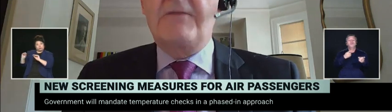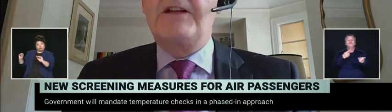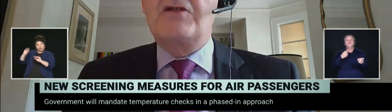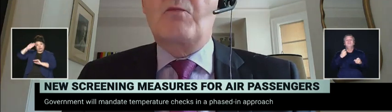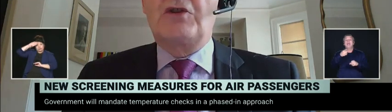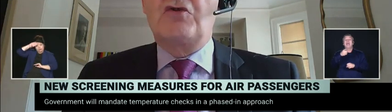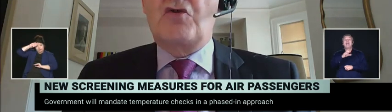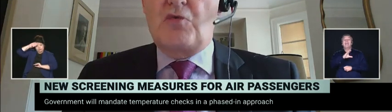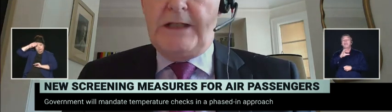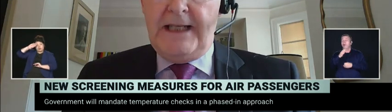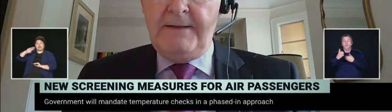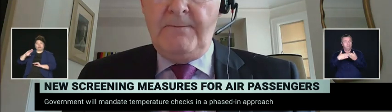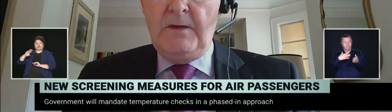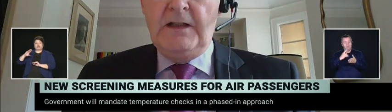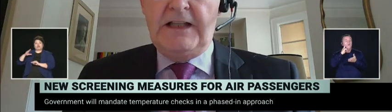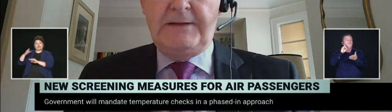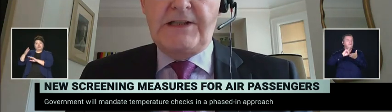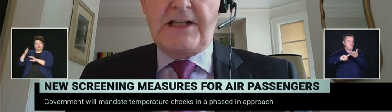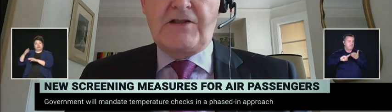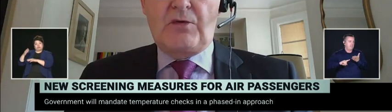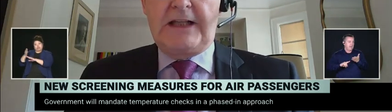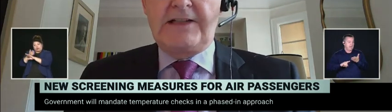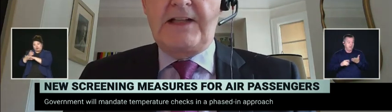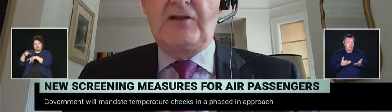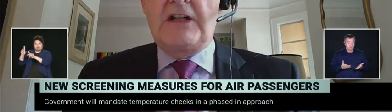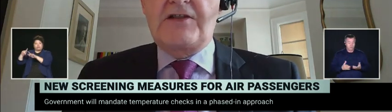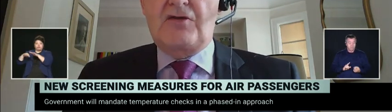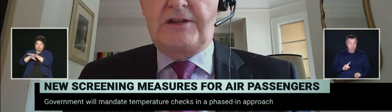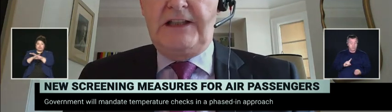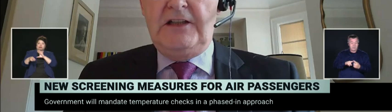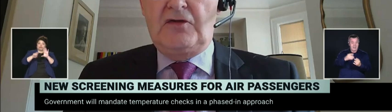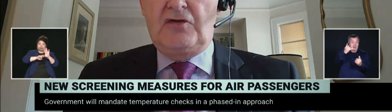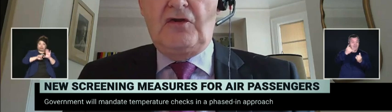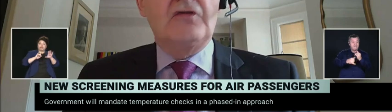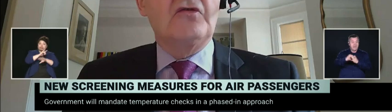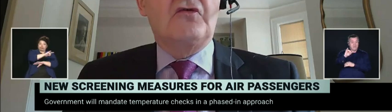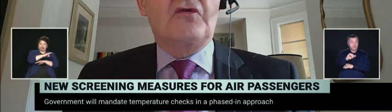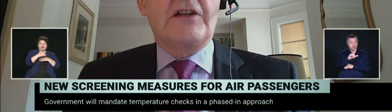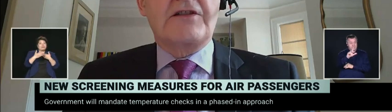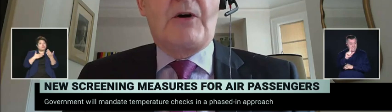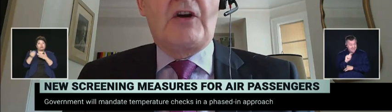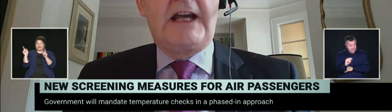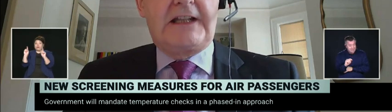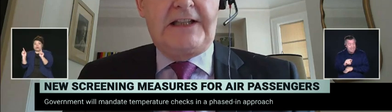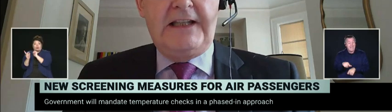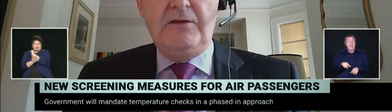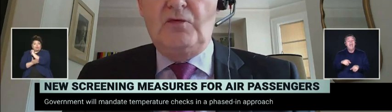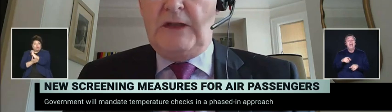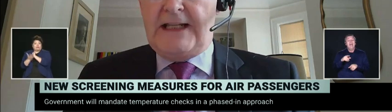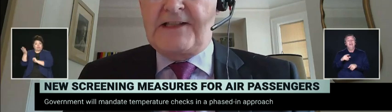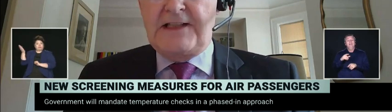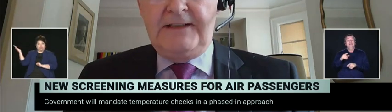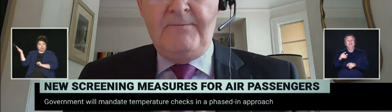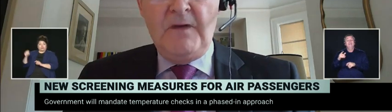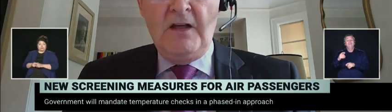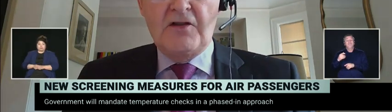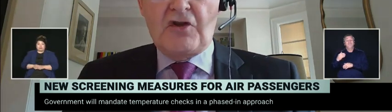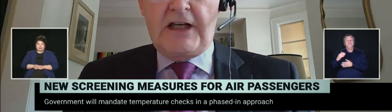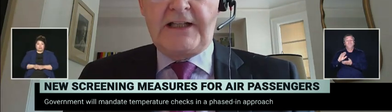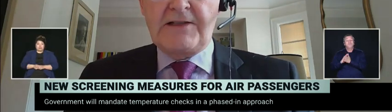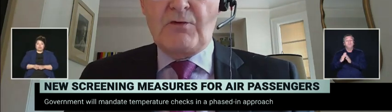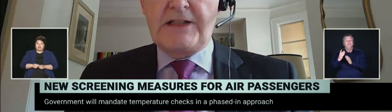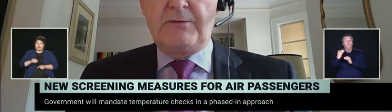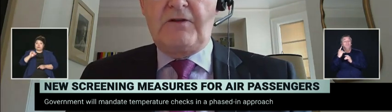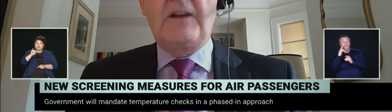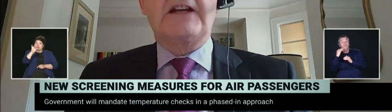D'ici la fin du mois de juillet, l'Administration canadienne de la Sûreté du transport aérien, ou l'ACSTA,